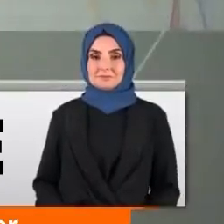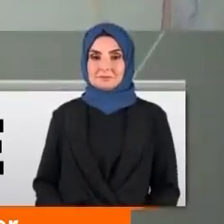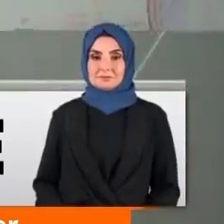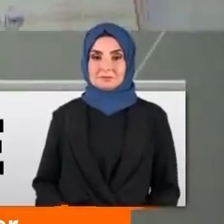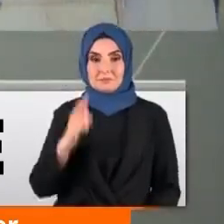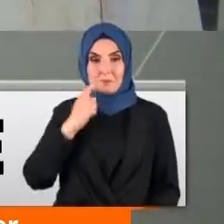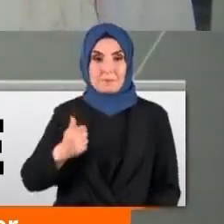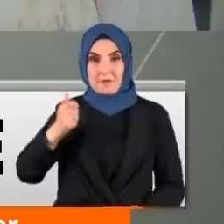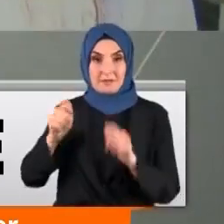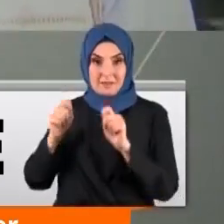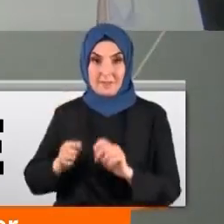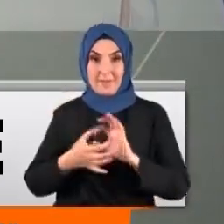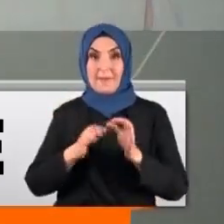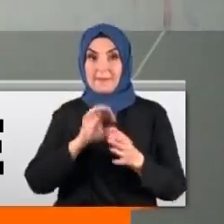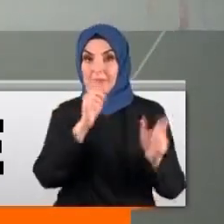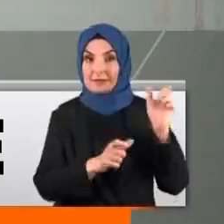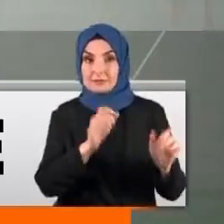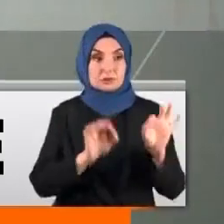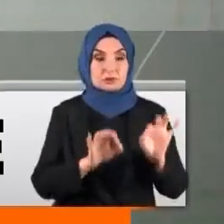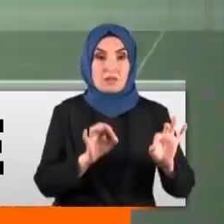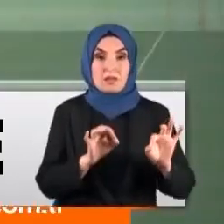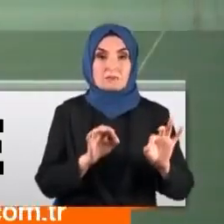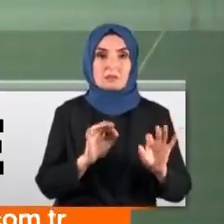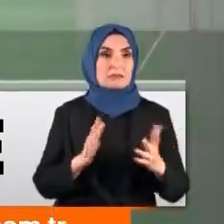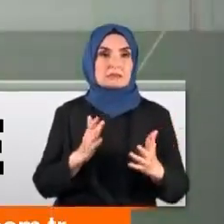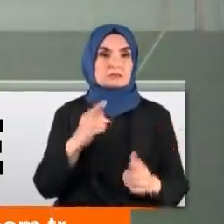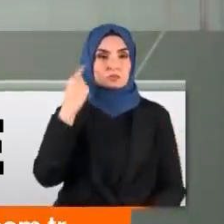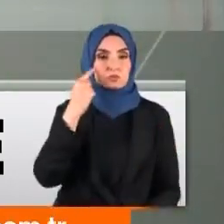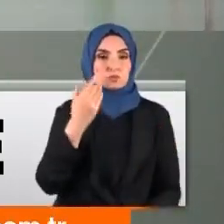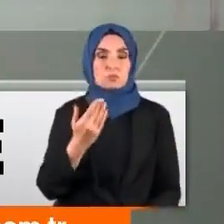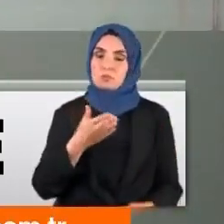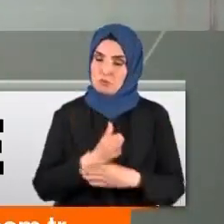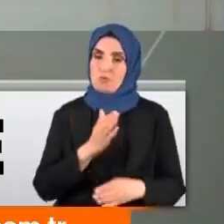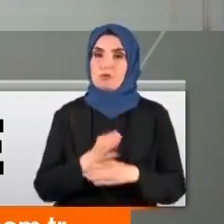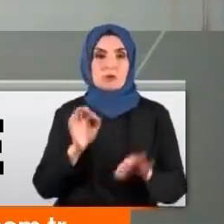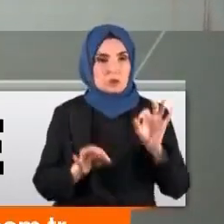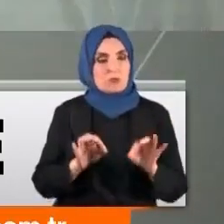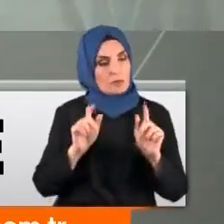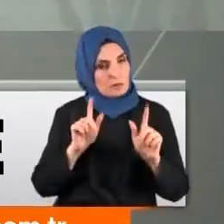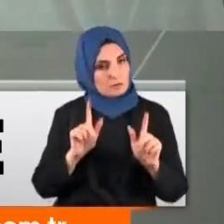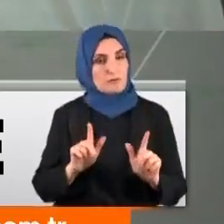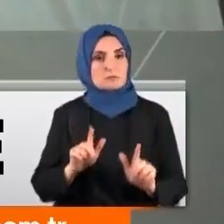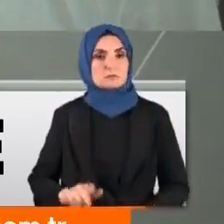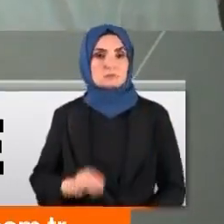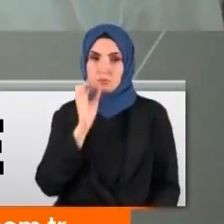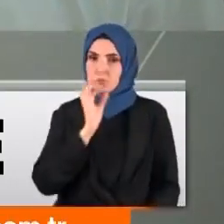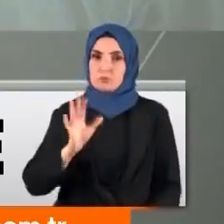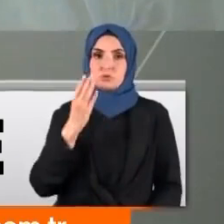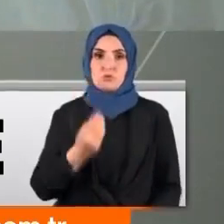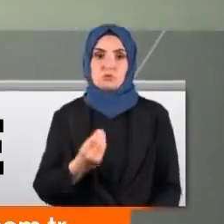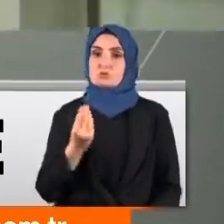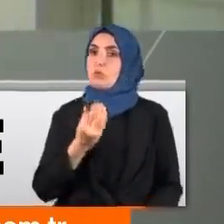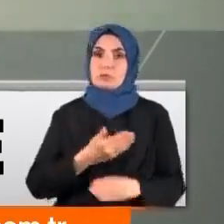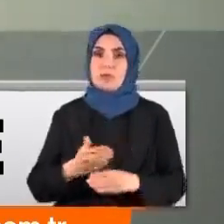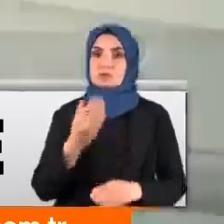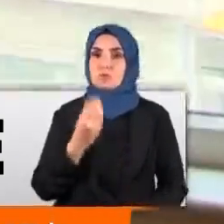Bakanlığın yaptığı bu emlakçılar üzerindeki incelemeyi nasıl buluyor? Doğrudur. Doğru incelesin. Her şey hakikat meydana çıksın. Müthiş bir şey oldu. Çok geç bile kalındı